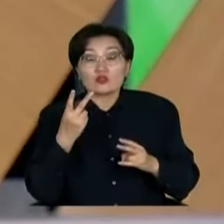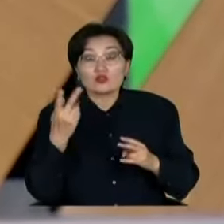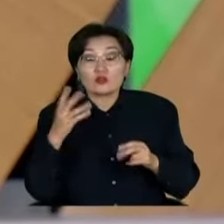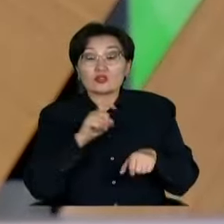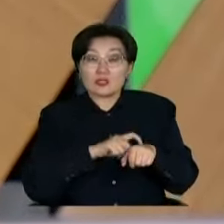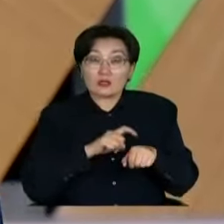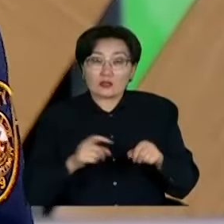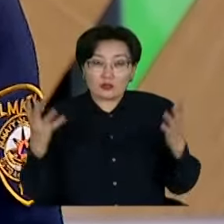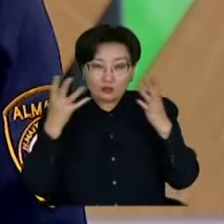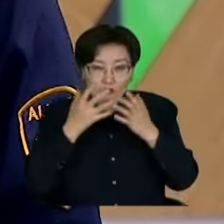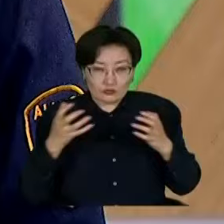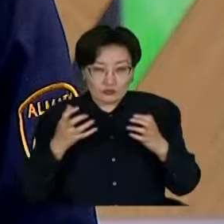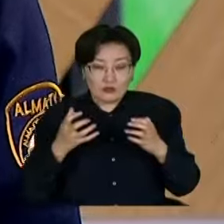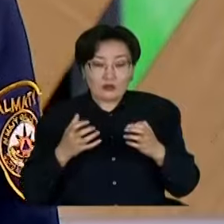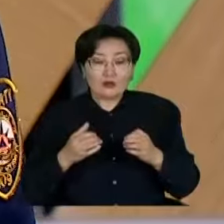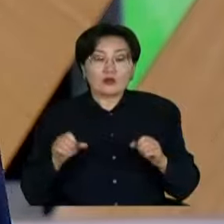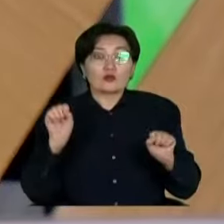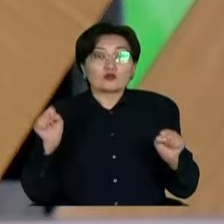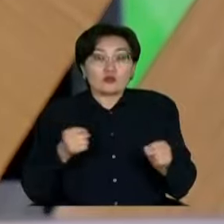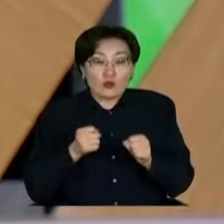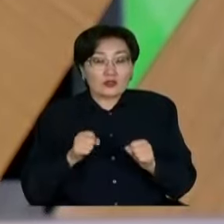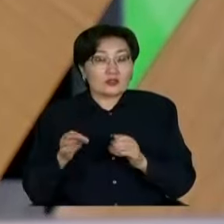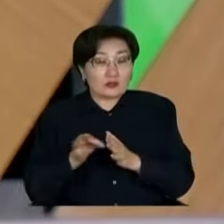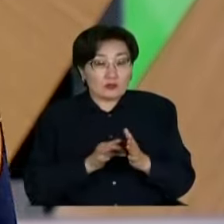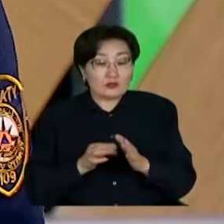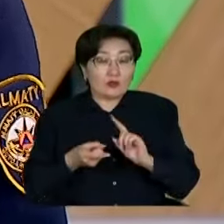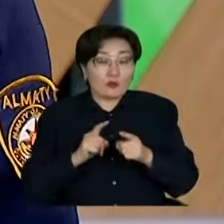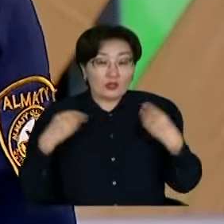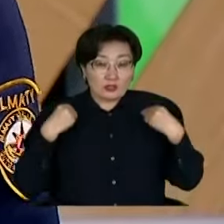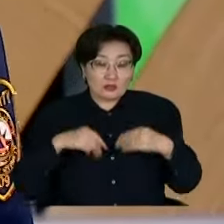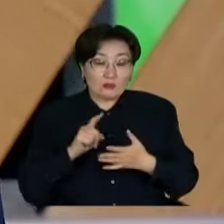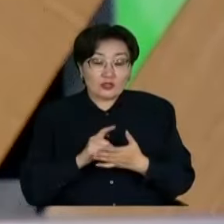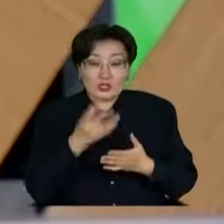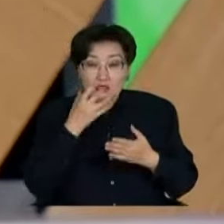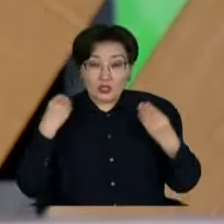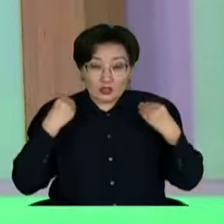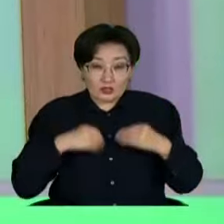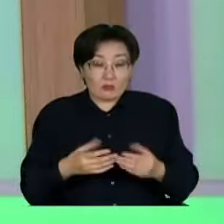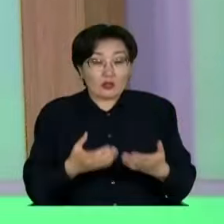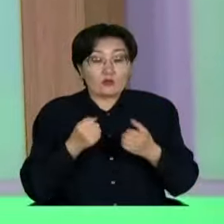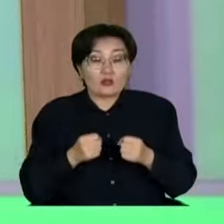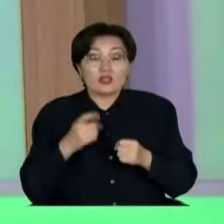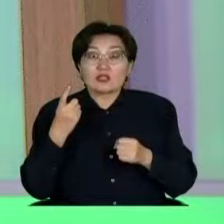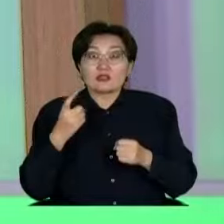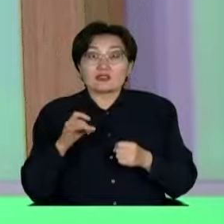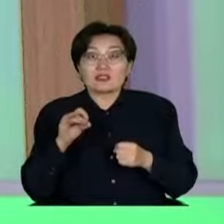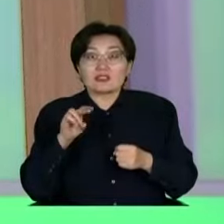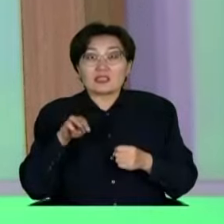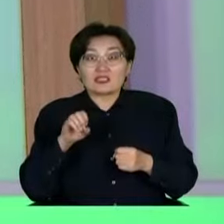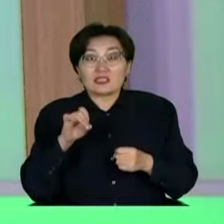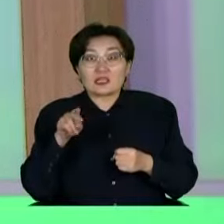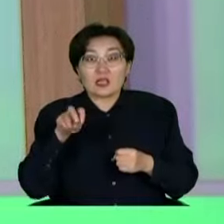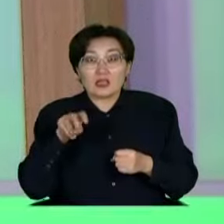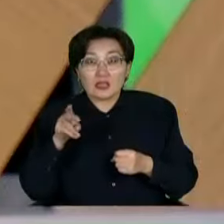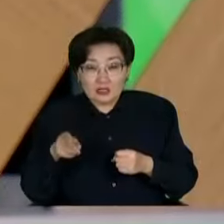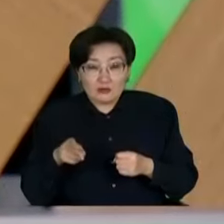батып кетеді, суық ерте түседі. Сондықтан да ауыстырмалы киім болу керек, жылы киім болу керек, синтетикалық киім болу керек. Синтетикалық